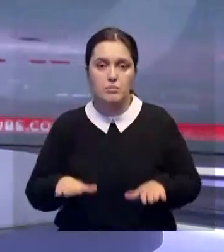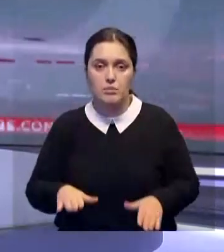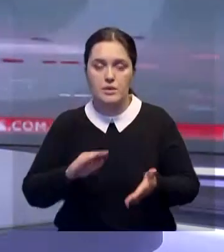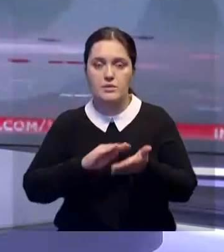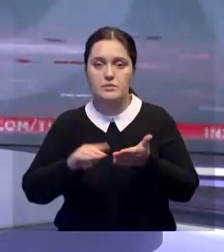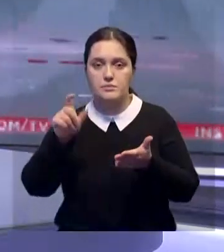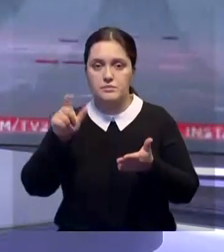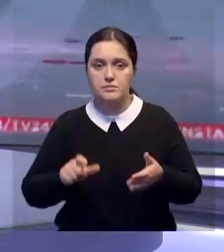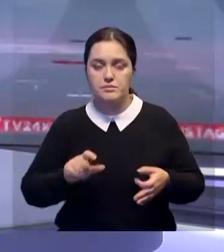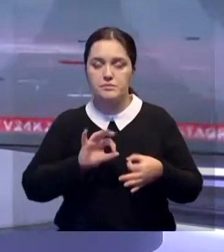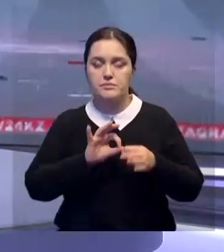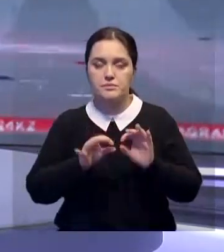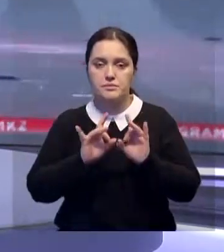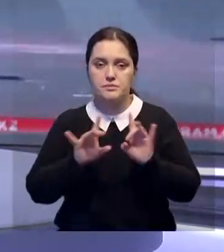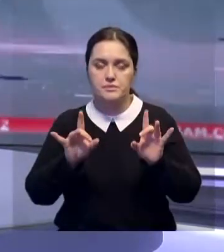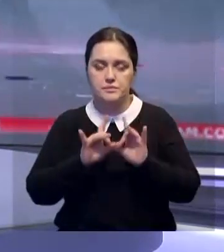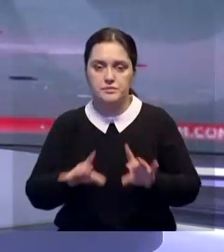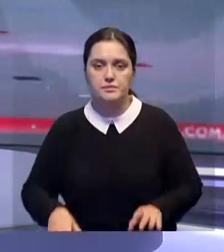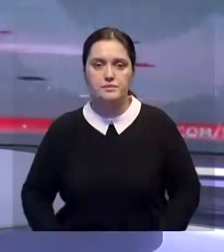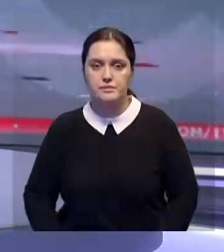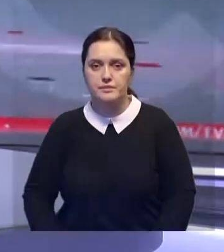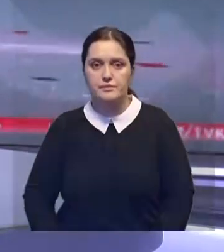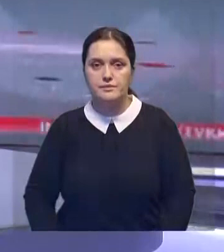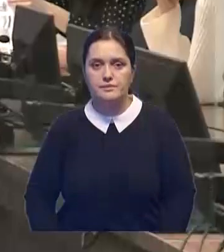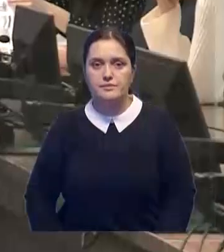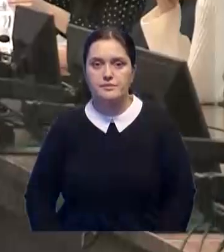в столичном офисе. Гульдана Кален с подробностями.